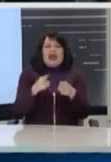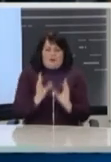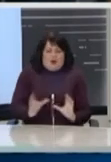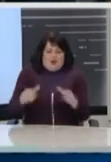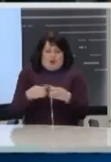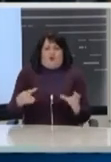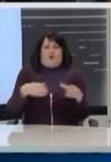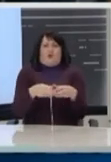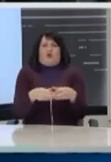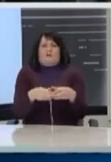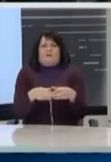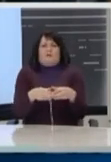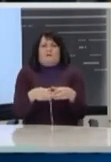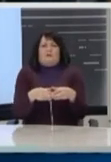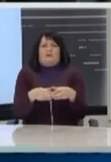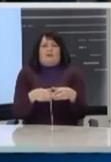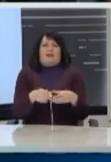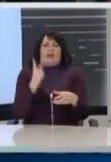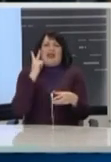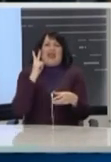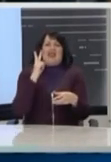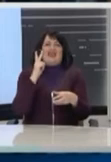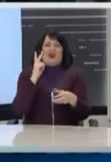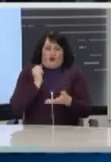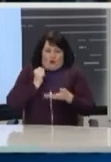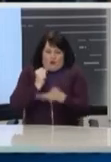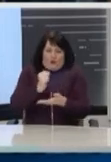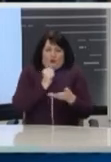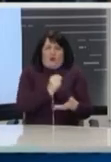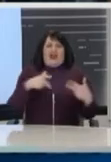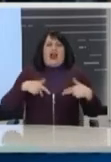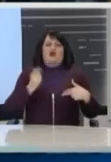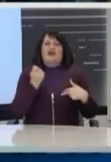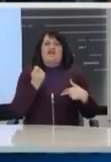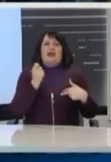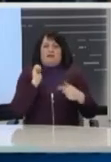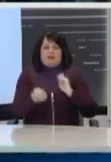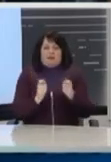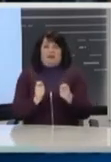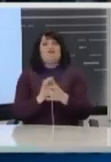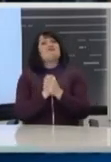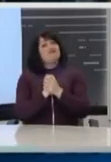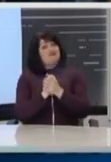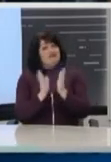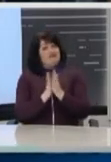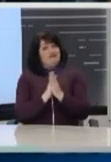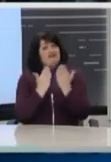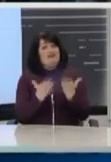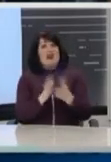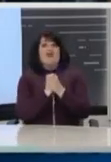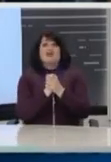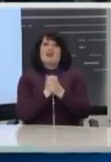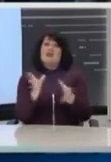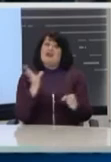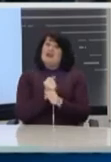δύο, επίσης, χρηματοδοτήσεις από το κράτος. Τα θερμά μου συγχαρητήρια για αυτό το λαμπρό